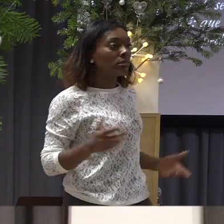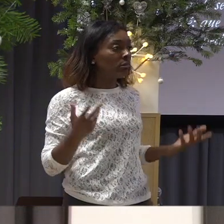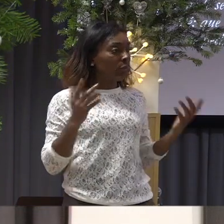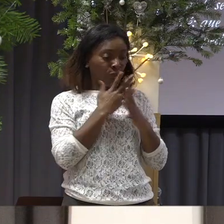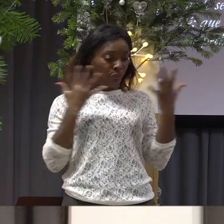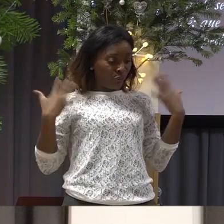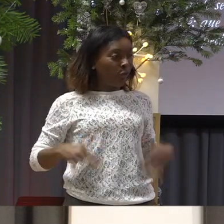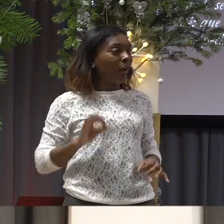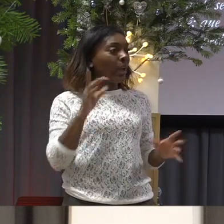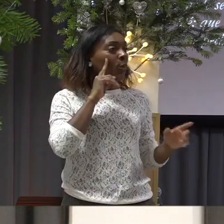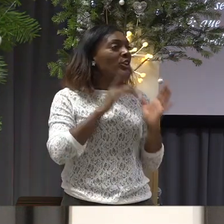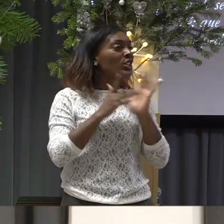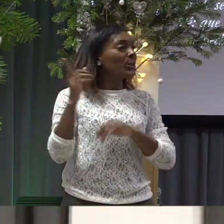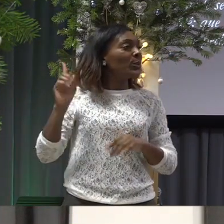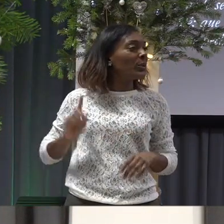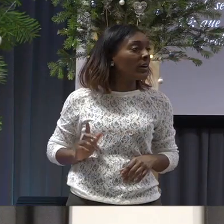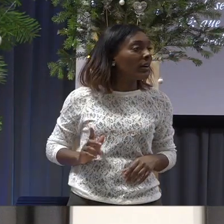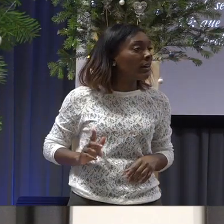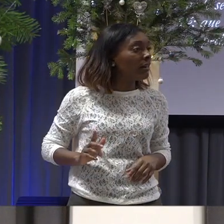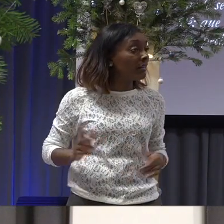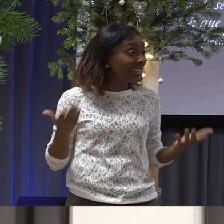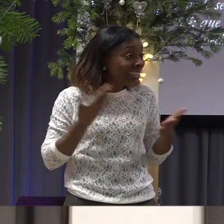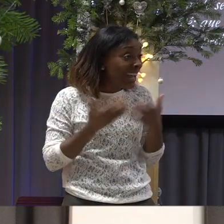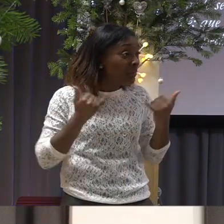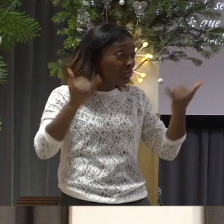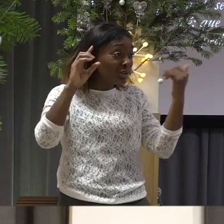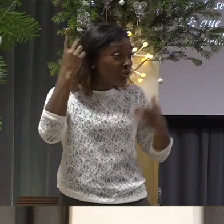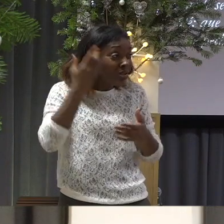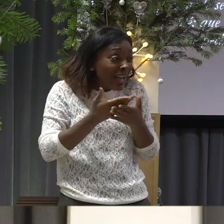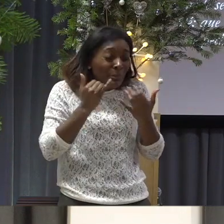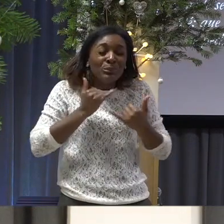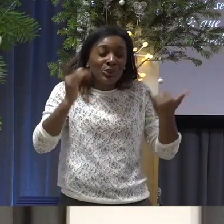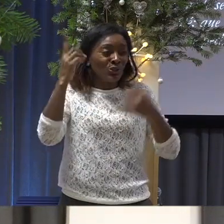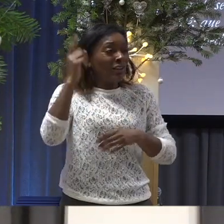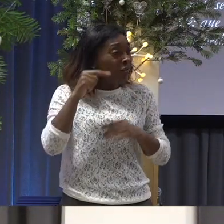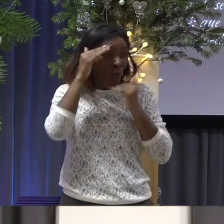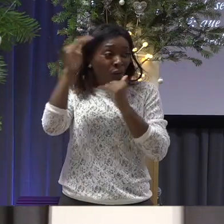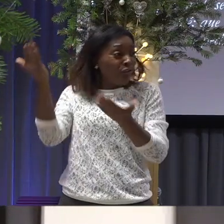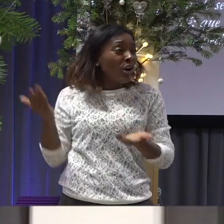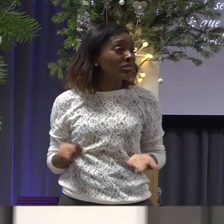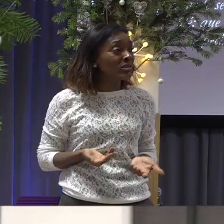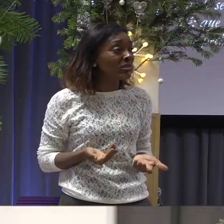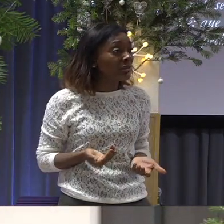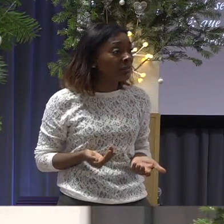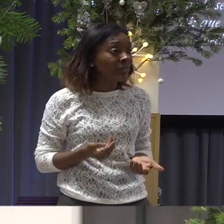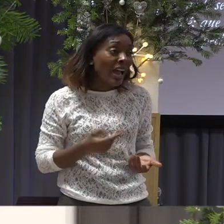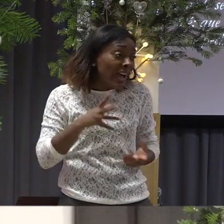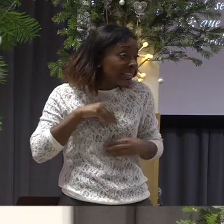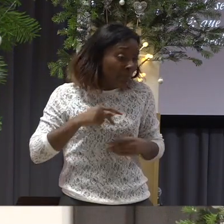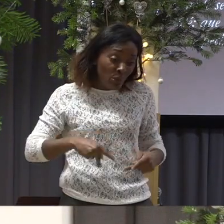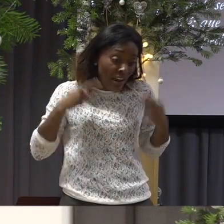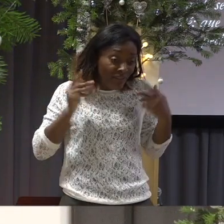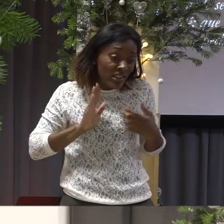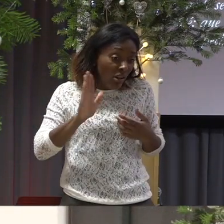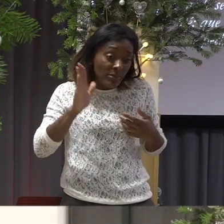mort. C'est ça la puissance de Dieu. C'est ça la puissance de Dieu. Prends la vie telle qu'elle vient. Il